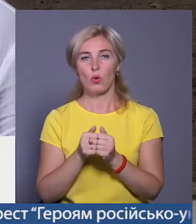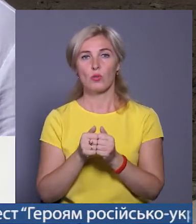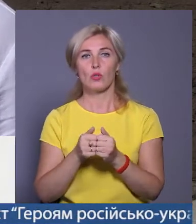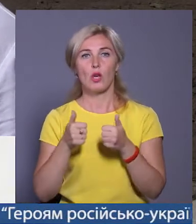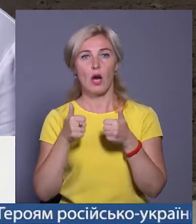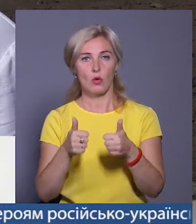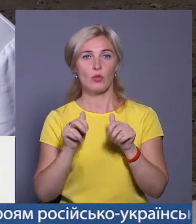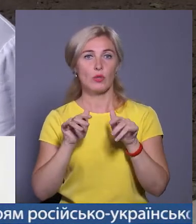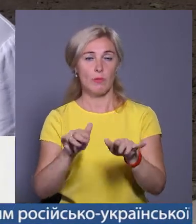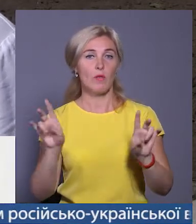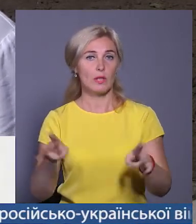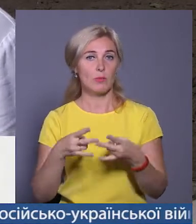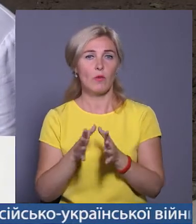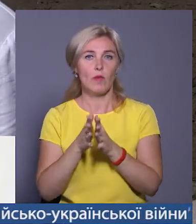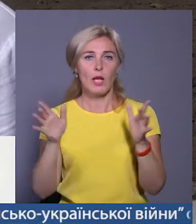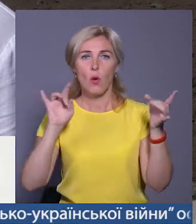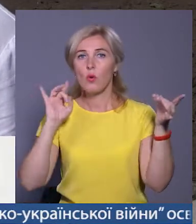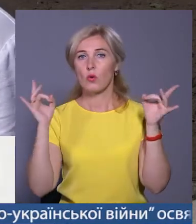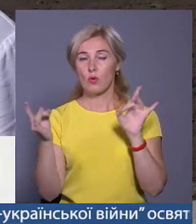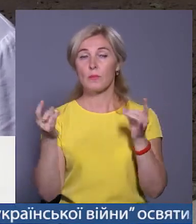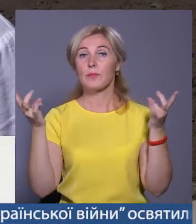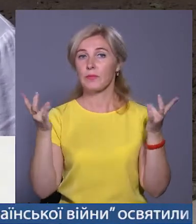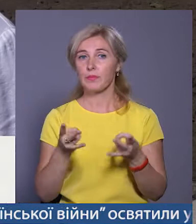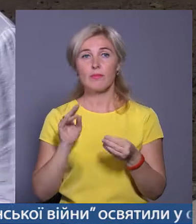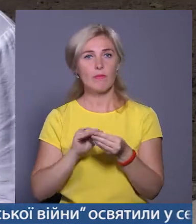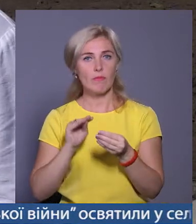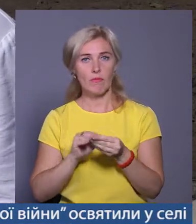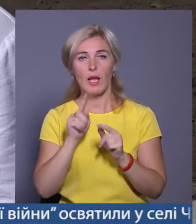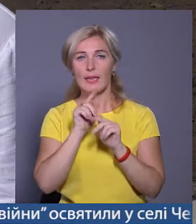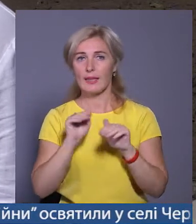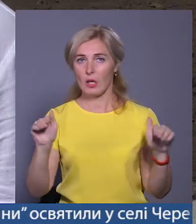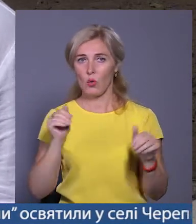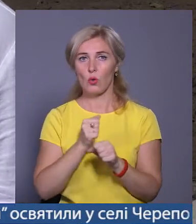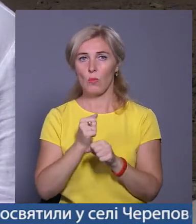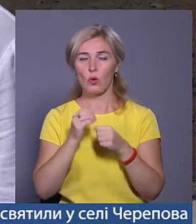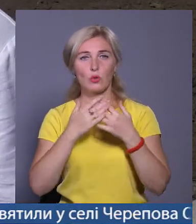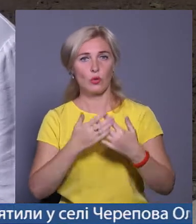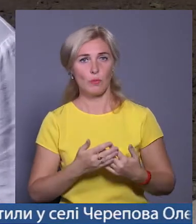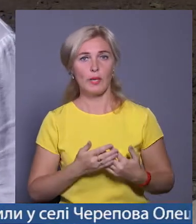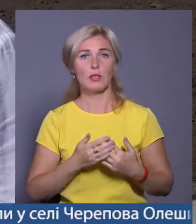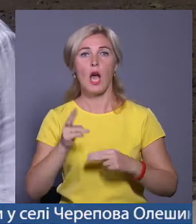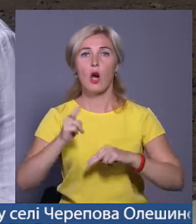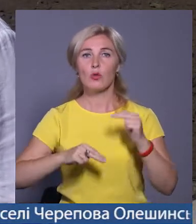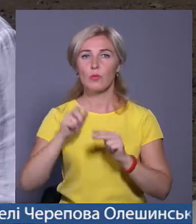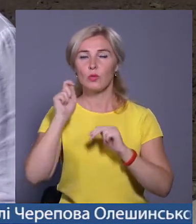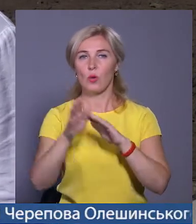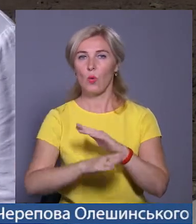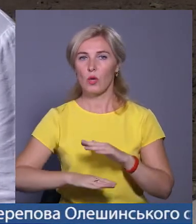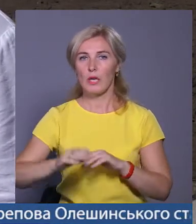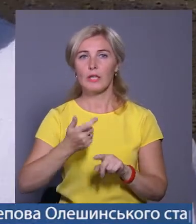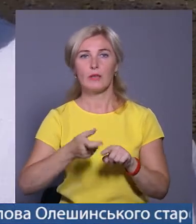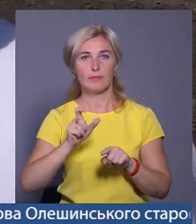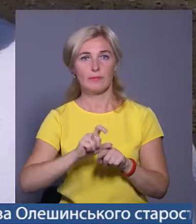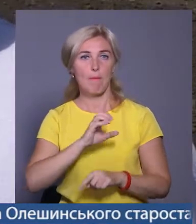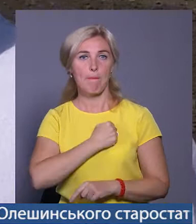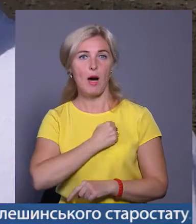не потребують великого розголосу. Потрібно постійною тихою роботою любити розбудовувати Україну і примножувати її